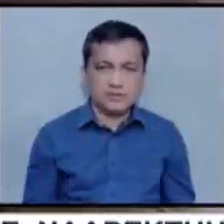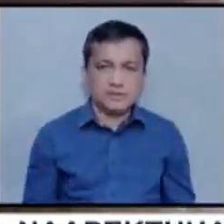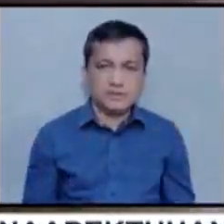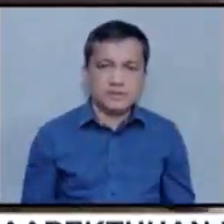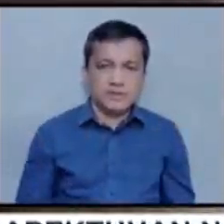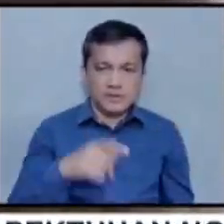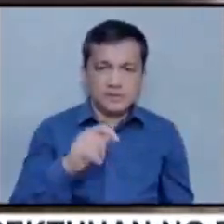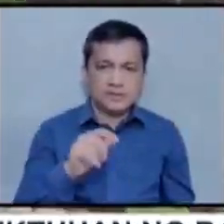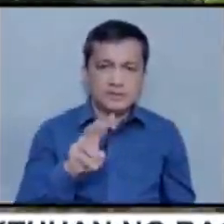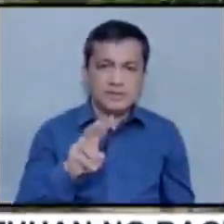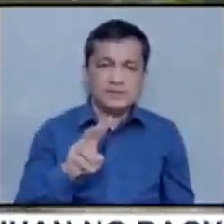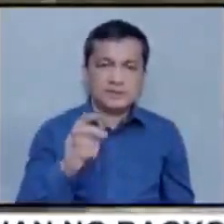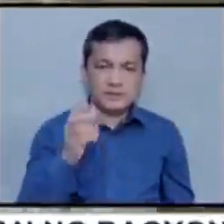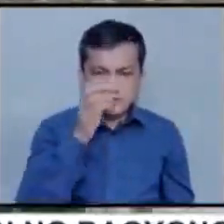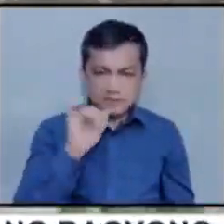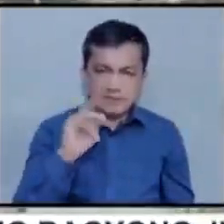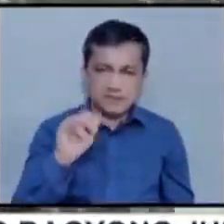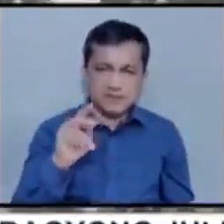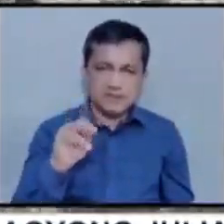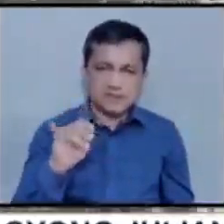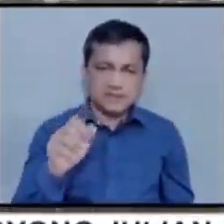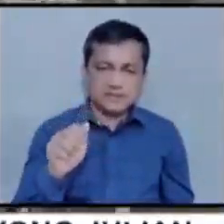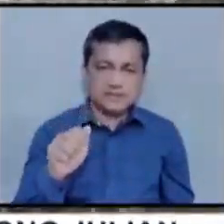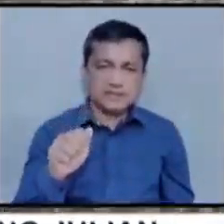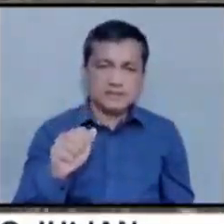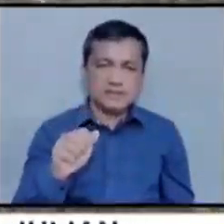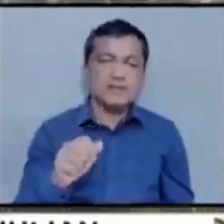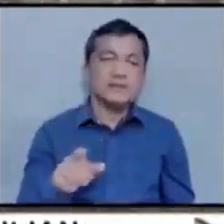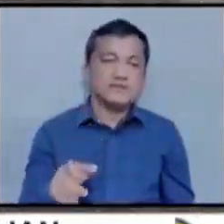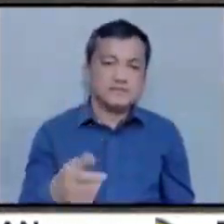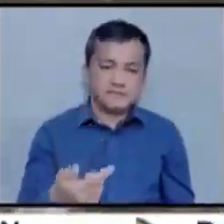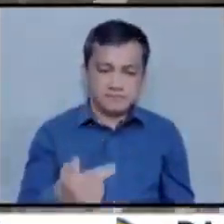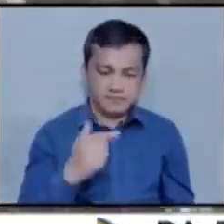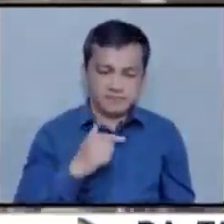Jesse Atienza para sa Pambansang TV sa Bagong Pilipinas.